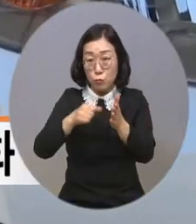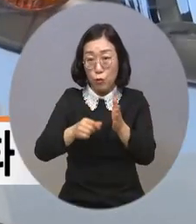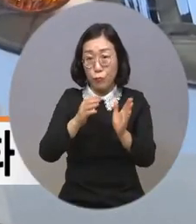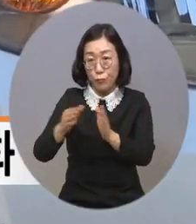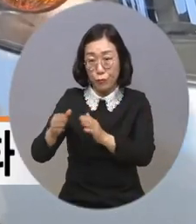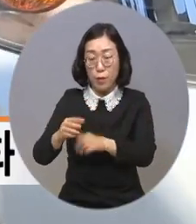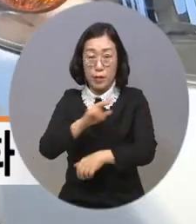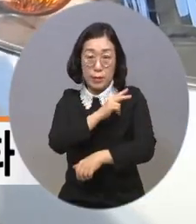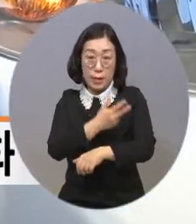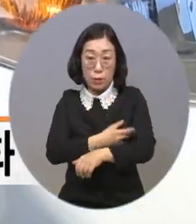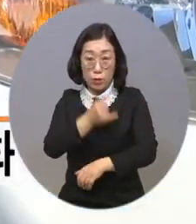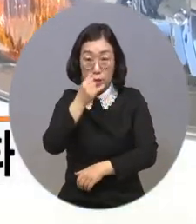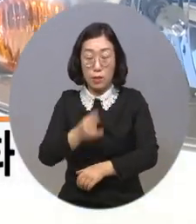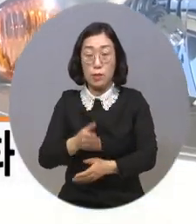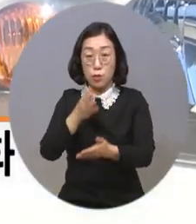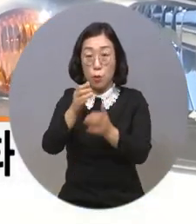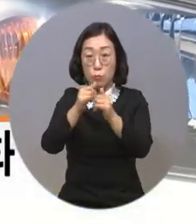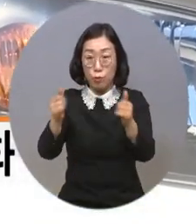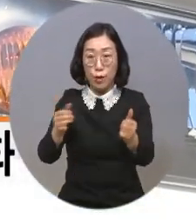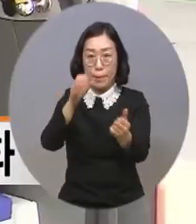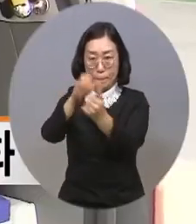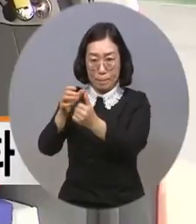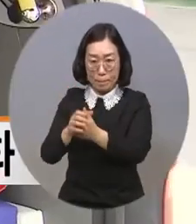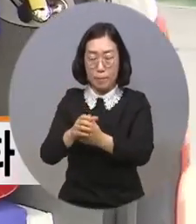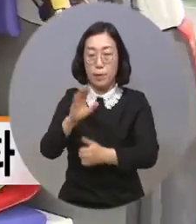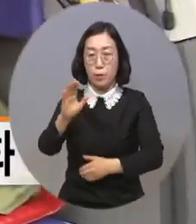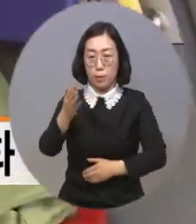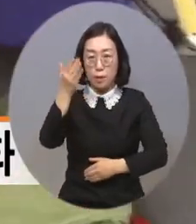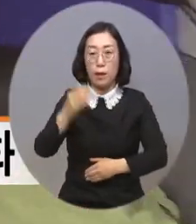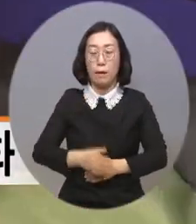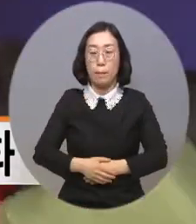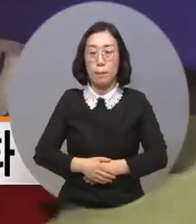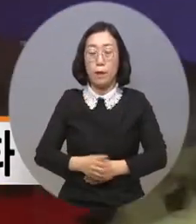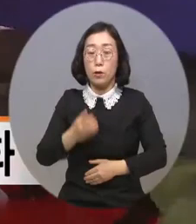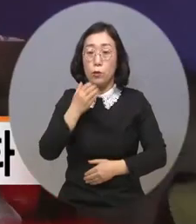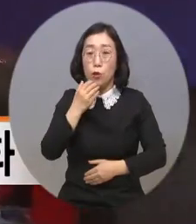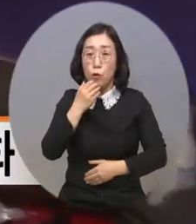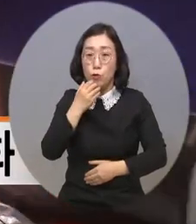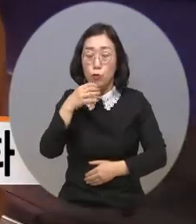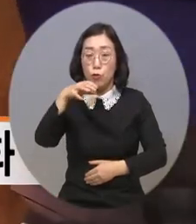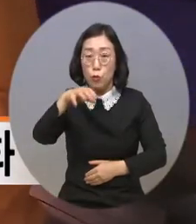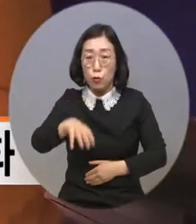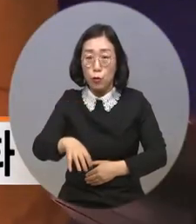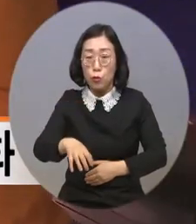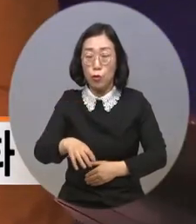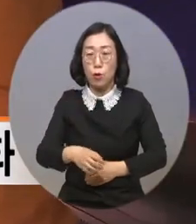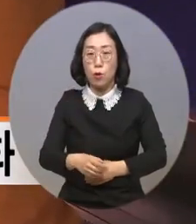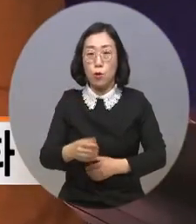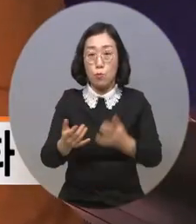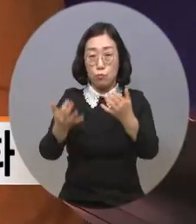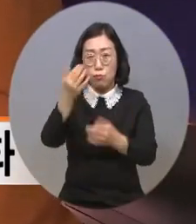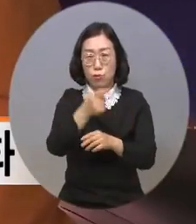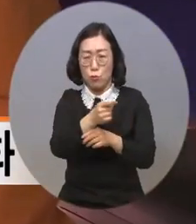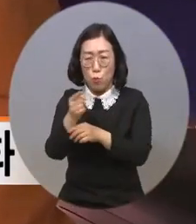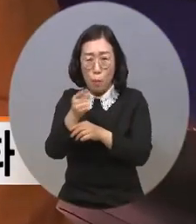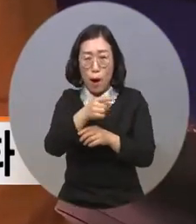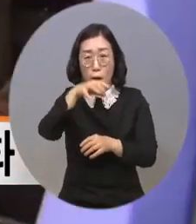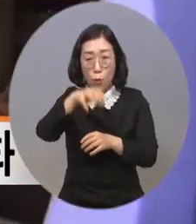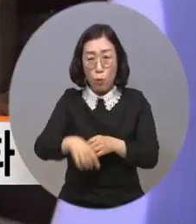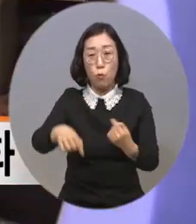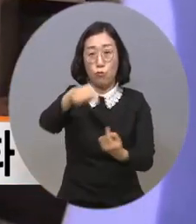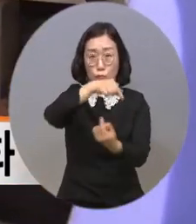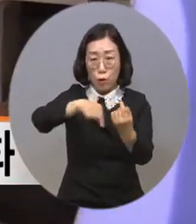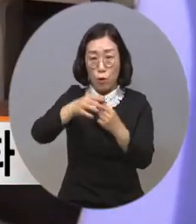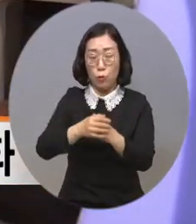자격을 보유한 전문 인력이 배치됩니다. 그동안 서울 소방에서 운용하는 구급차는 법정 검사와